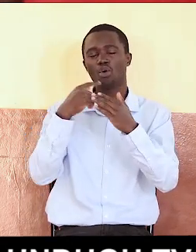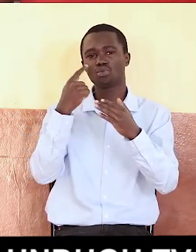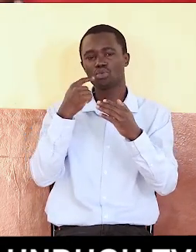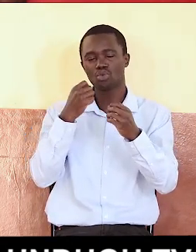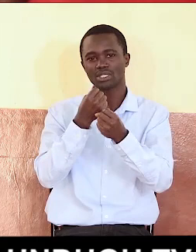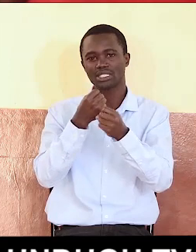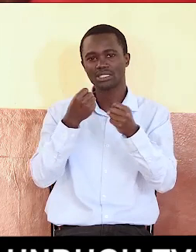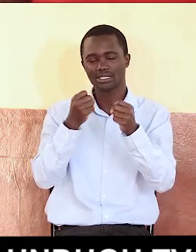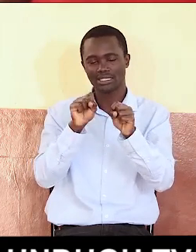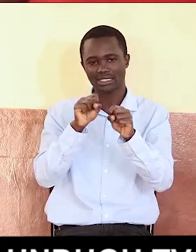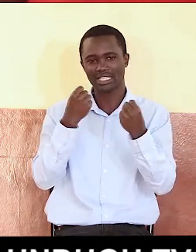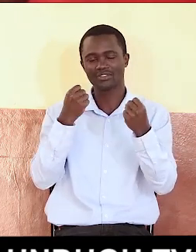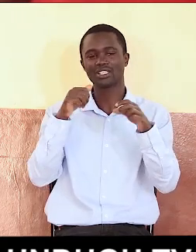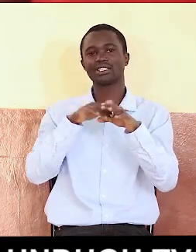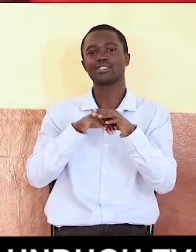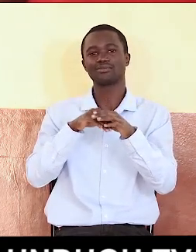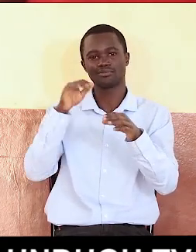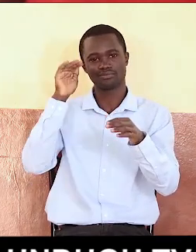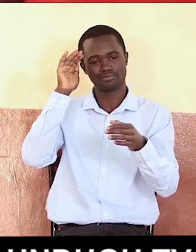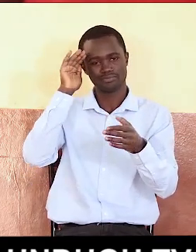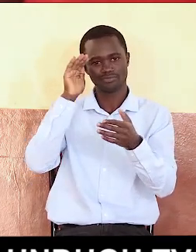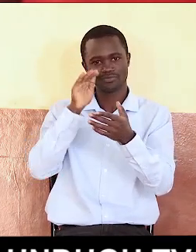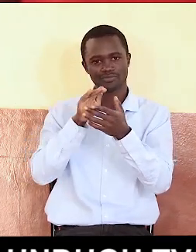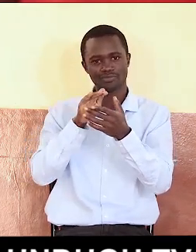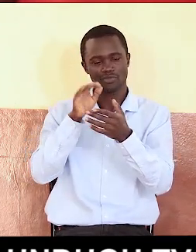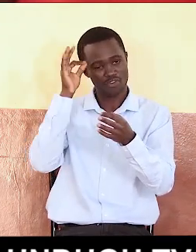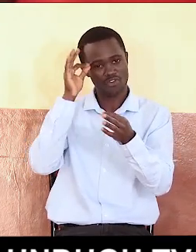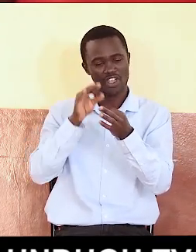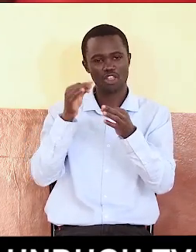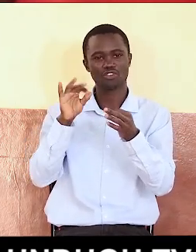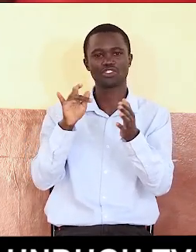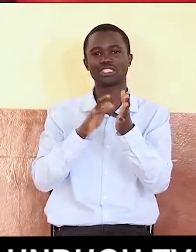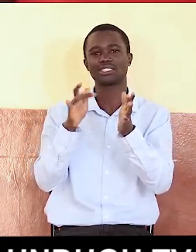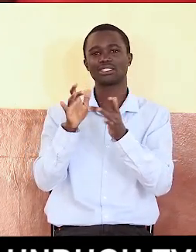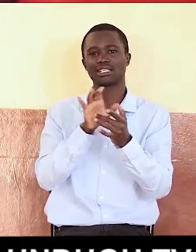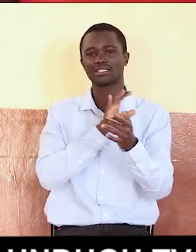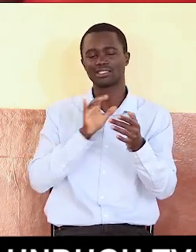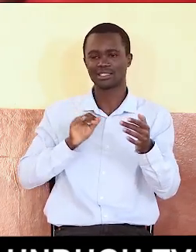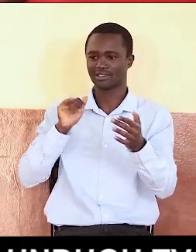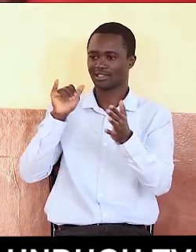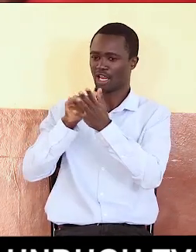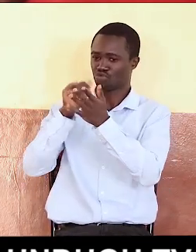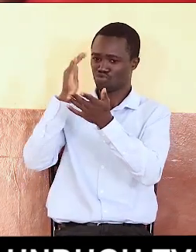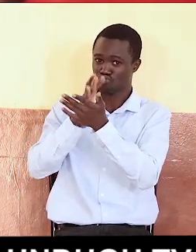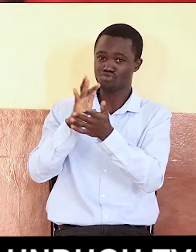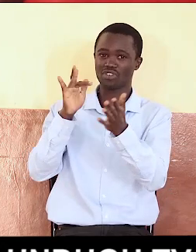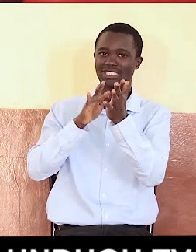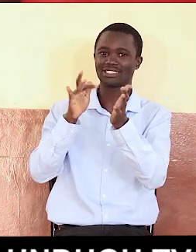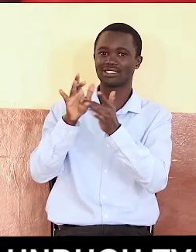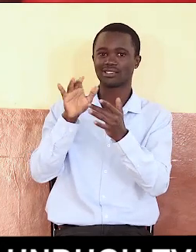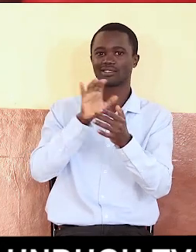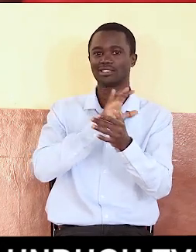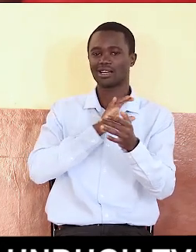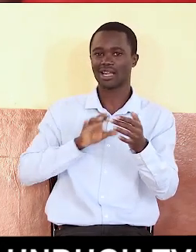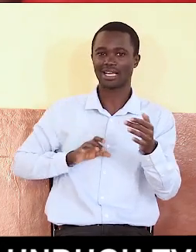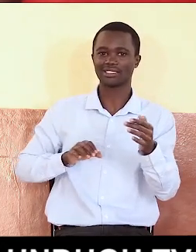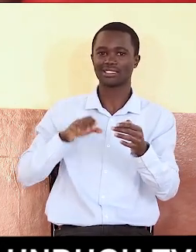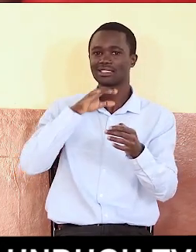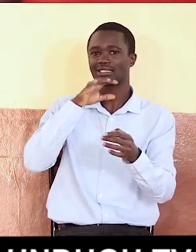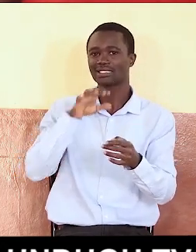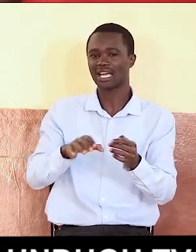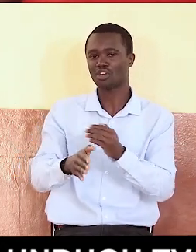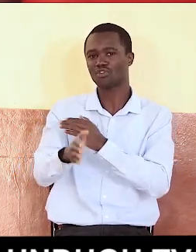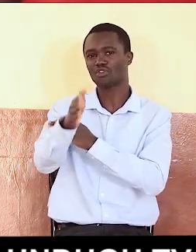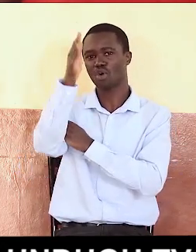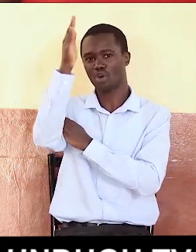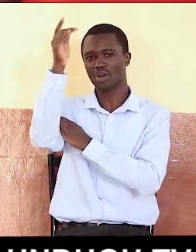Hiyo imani ya Yesu, ya kwamba Yesu Kristo ni mwana wa Mungu na alikuja hapa duniani ili aweze